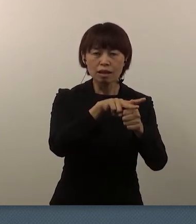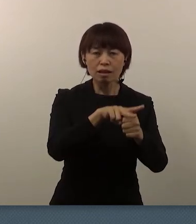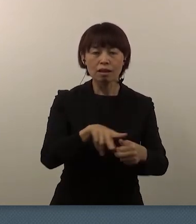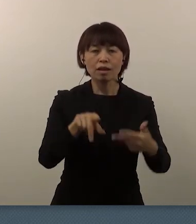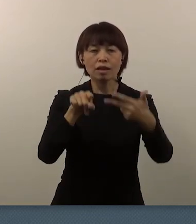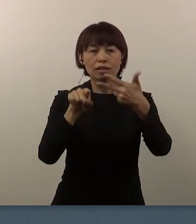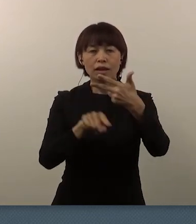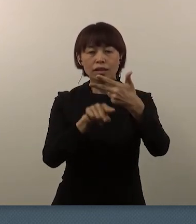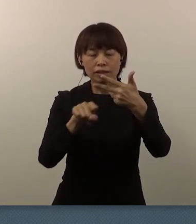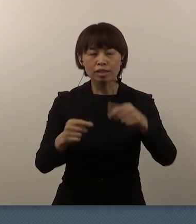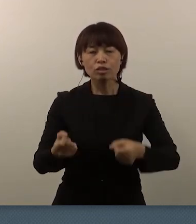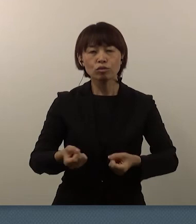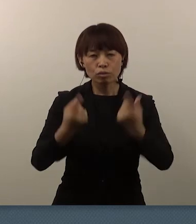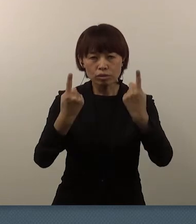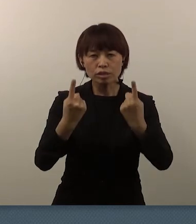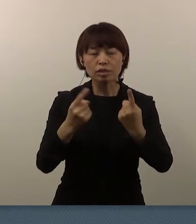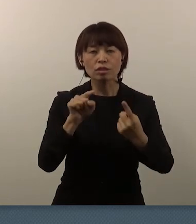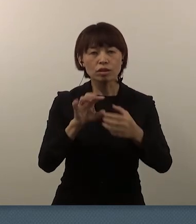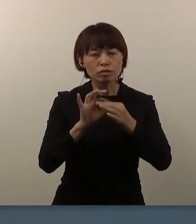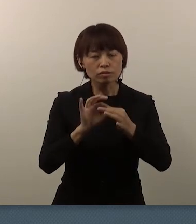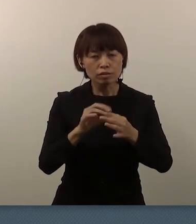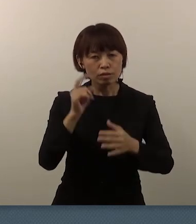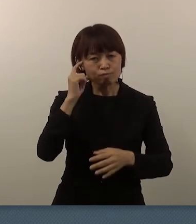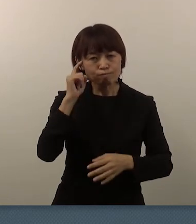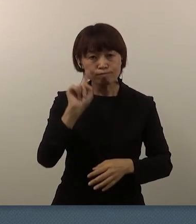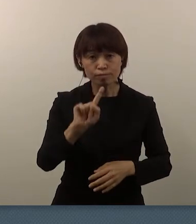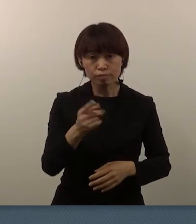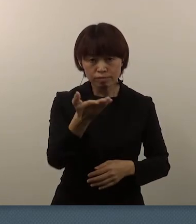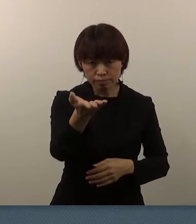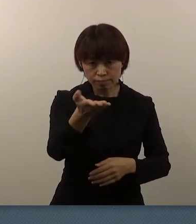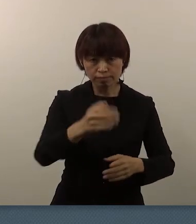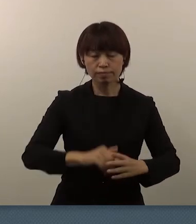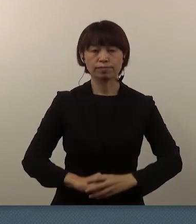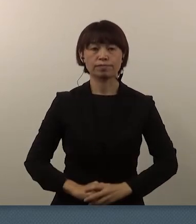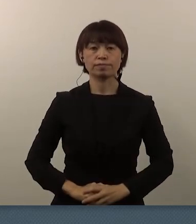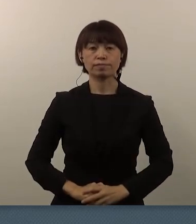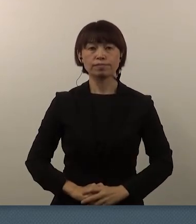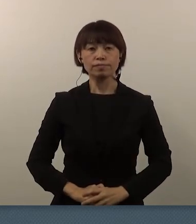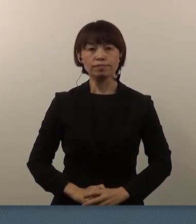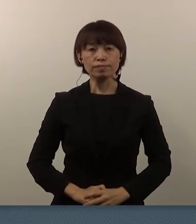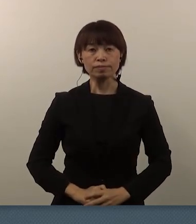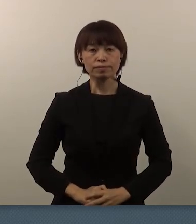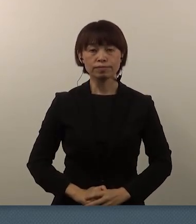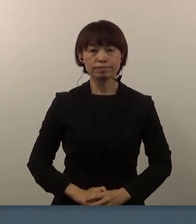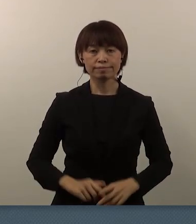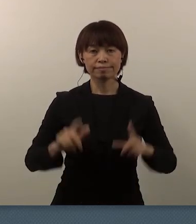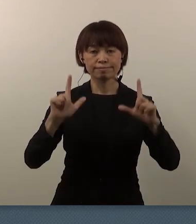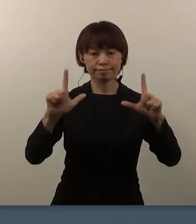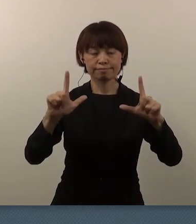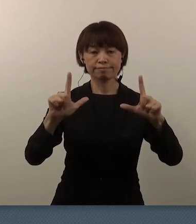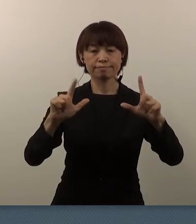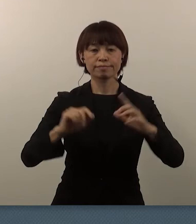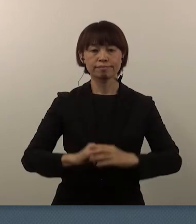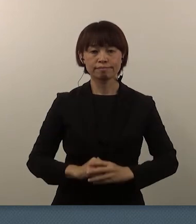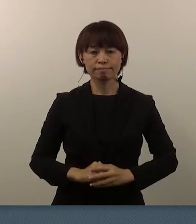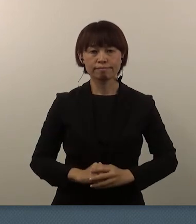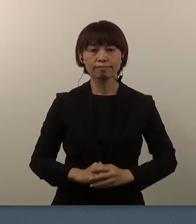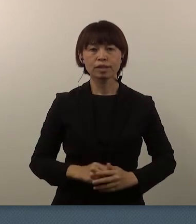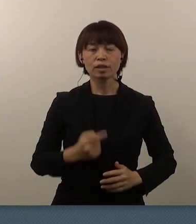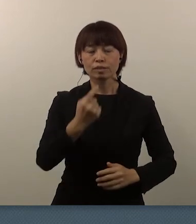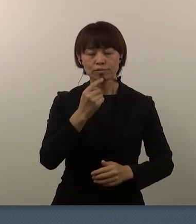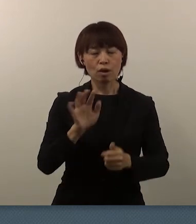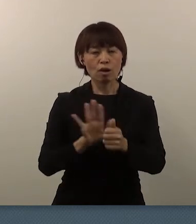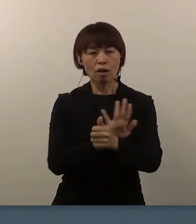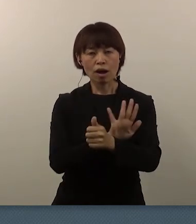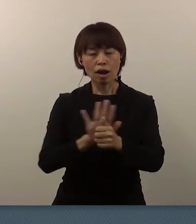実施されたということについて、受け止めについてはいかがでしょうか。 これは私もその背景について知る立場にも